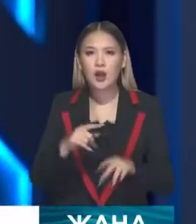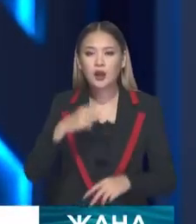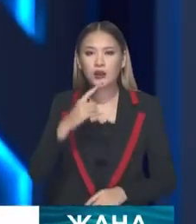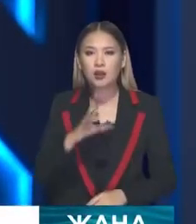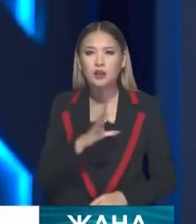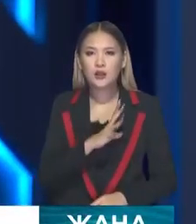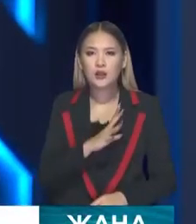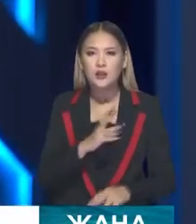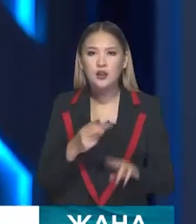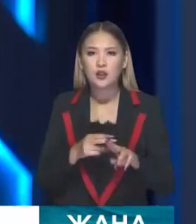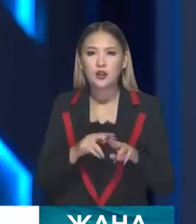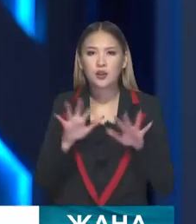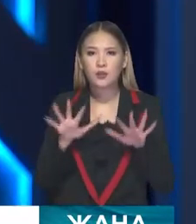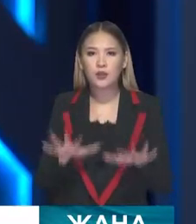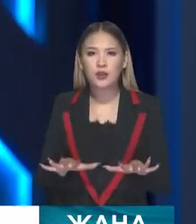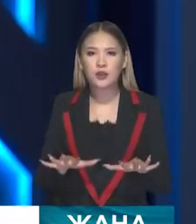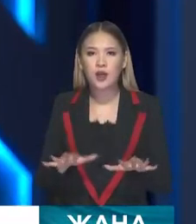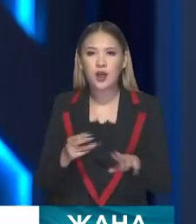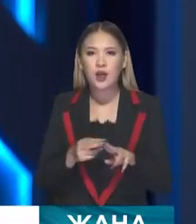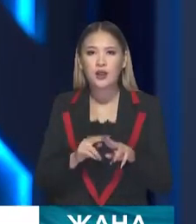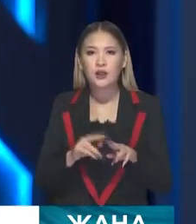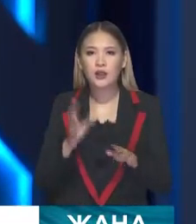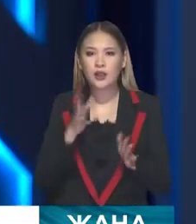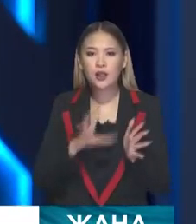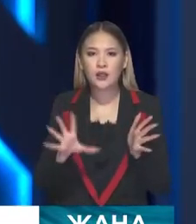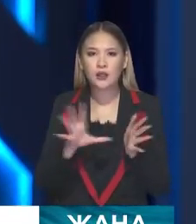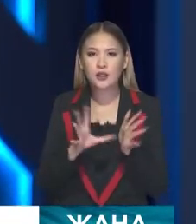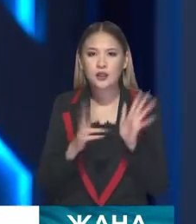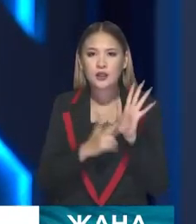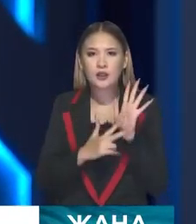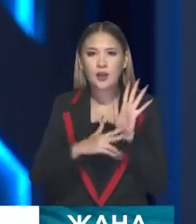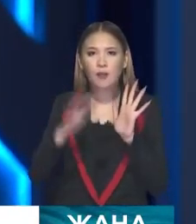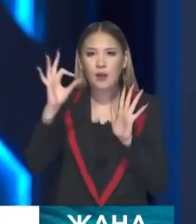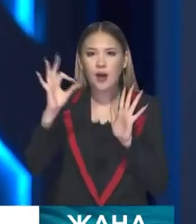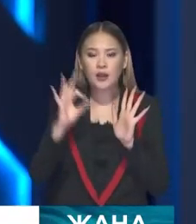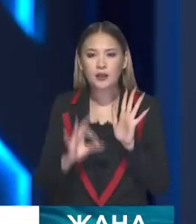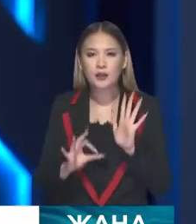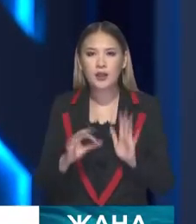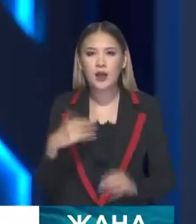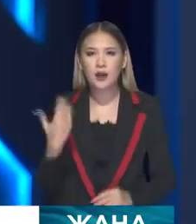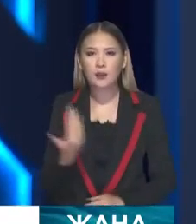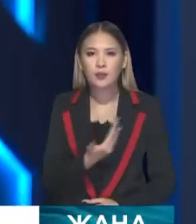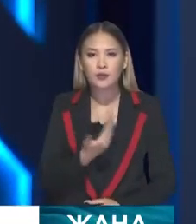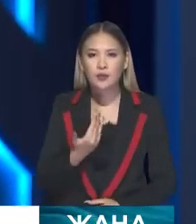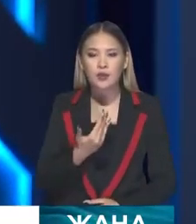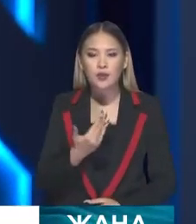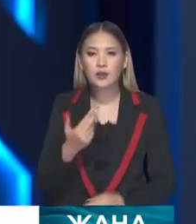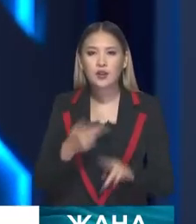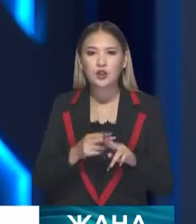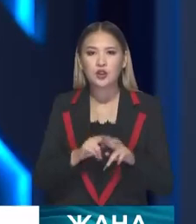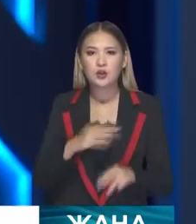қазіргі уақытта жергілікті жолдардың техникалық жай-күйі 80%. Біз әрине жаңағы